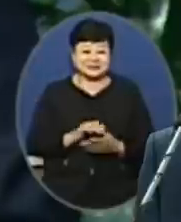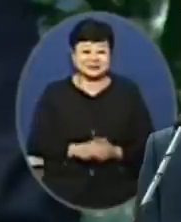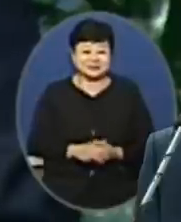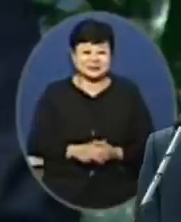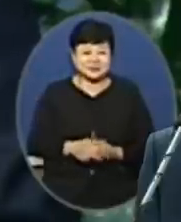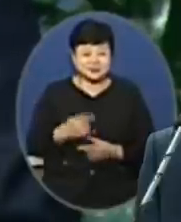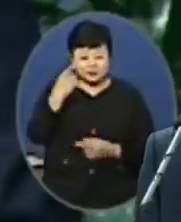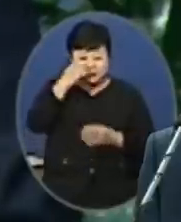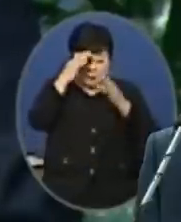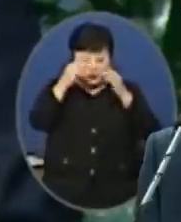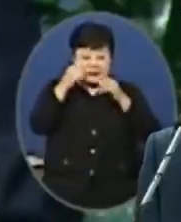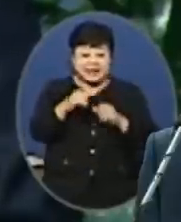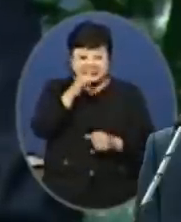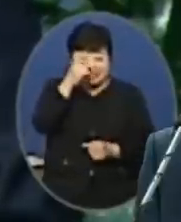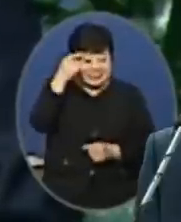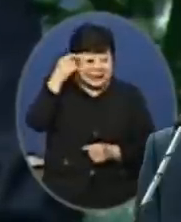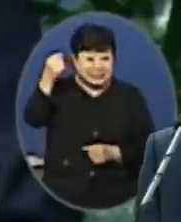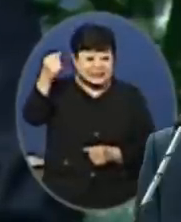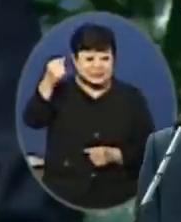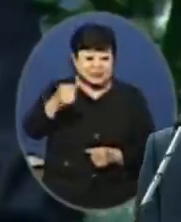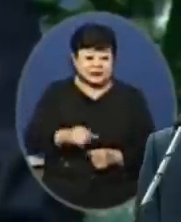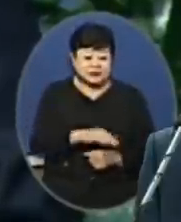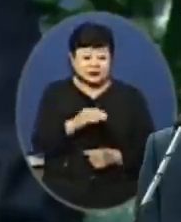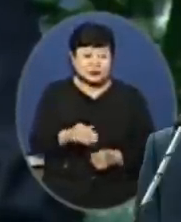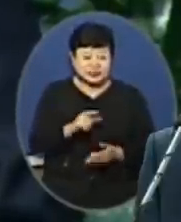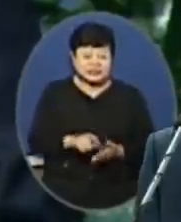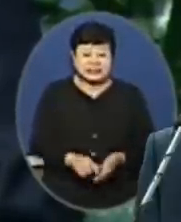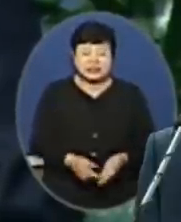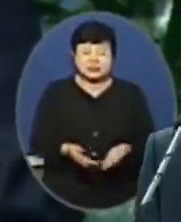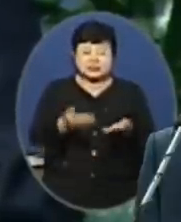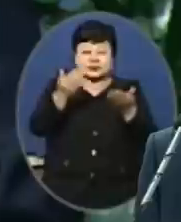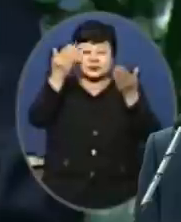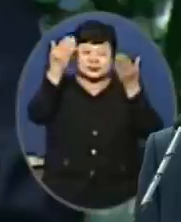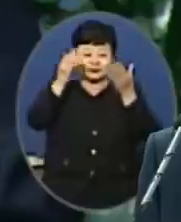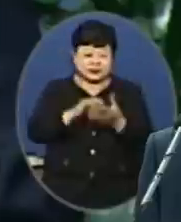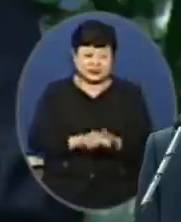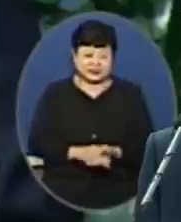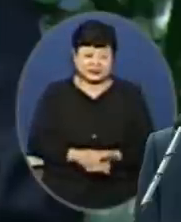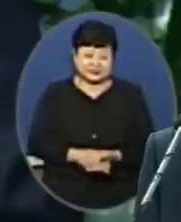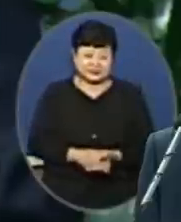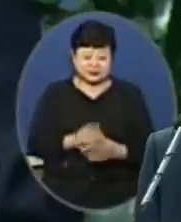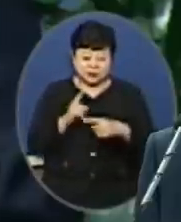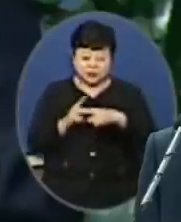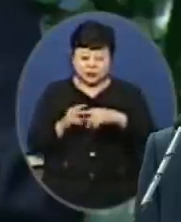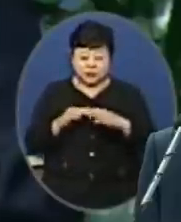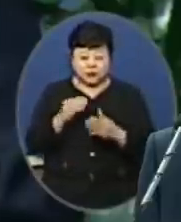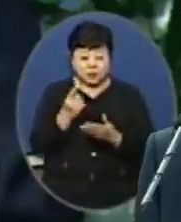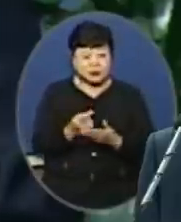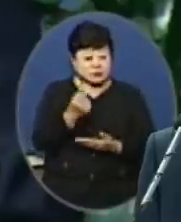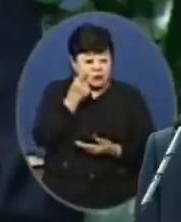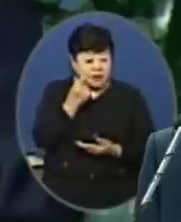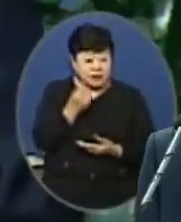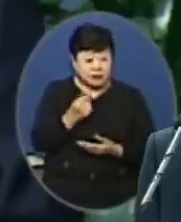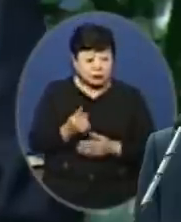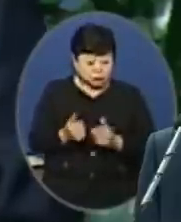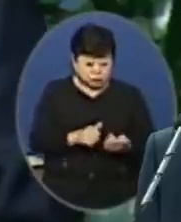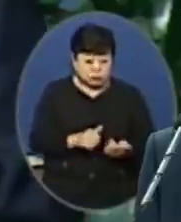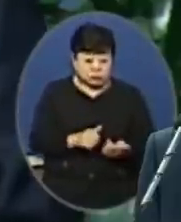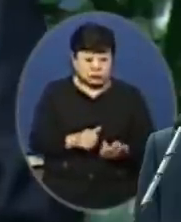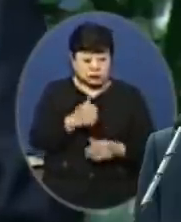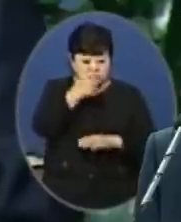눈에 보이니까 살아있다고 생각하지만 우리가 세월이 지나고 이 교회를 나오지 못하게 되고 세상을 떠나게